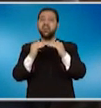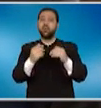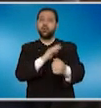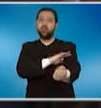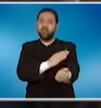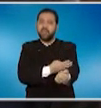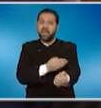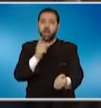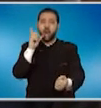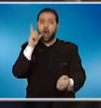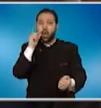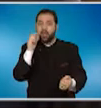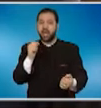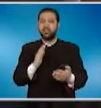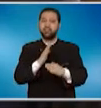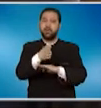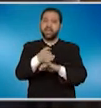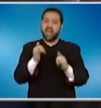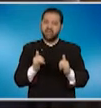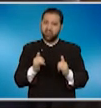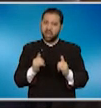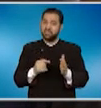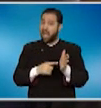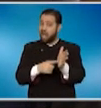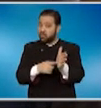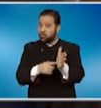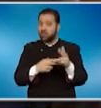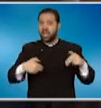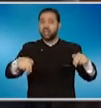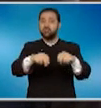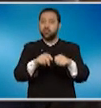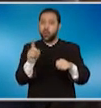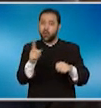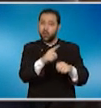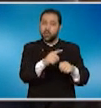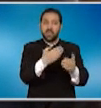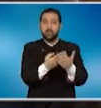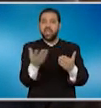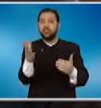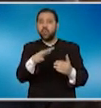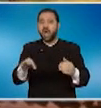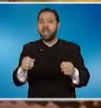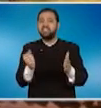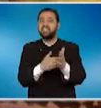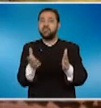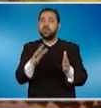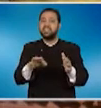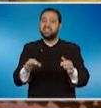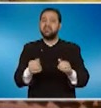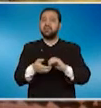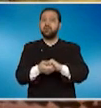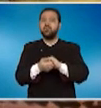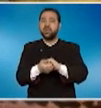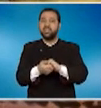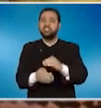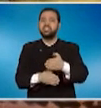posibilităților umane. Prin aceasta, dându-ne pildă că și noi, unii față de alții, trebuie să avem această dimensiune